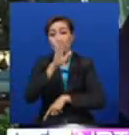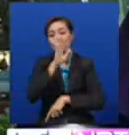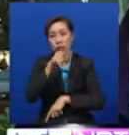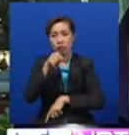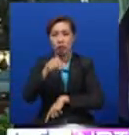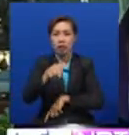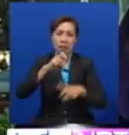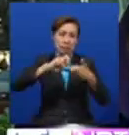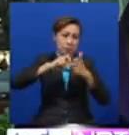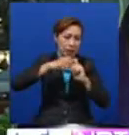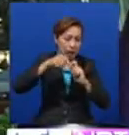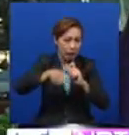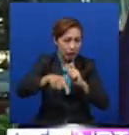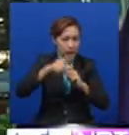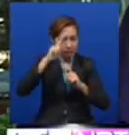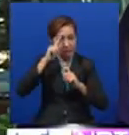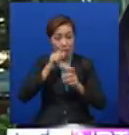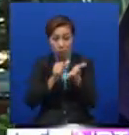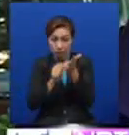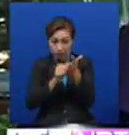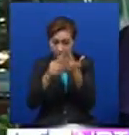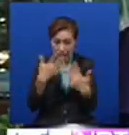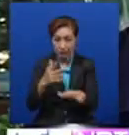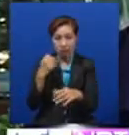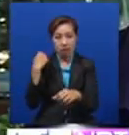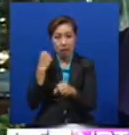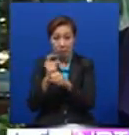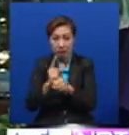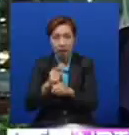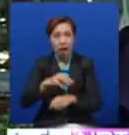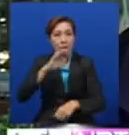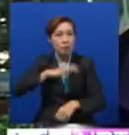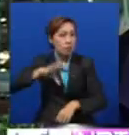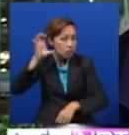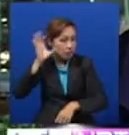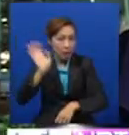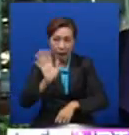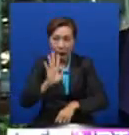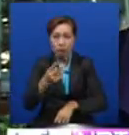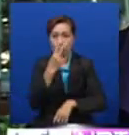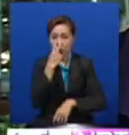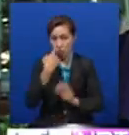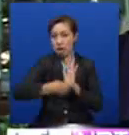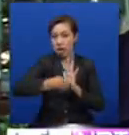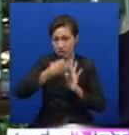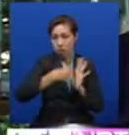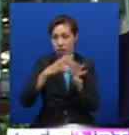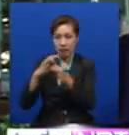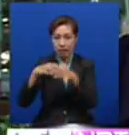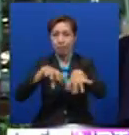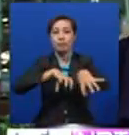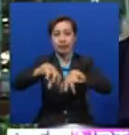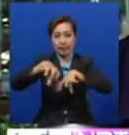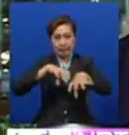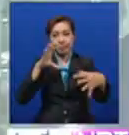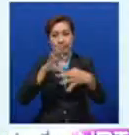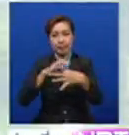ที่มันเกิดและสิ่งที่เป็นไปเนี่ยอย่าใช้ความเชื่อใช้ในหลักการเกิดและการบริหารจัดการเข้ามาเกี่ยวข้อง